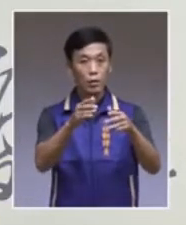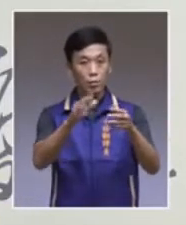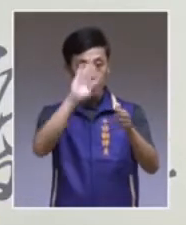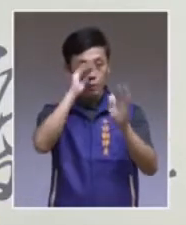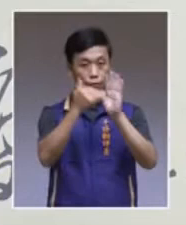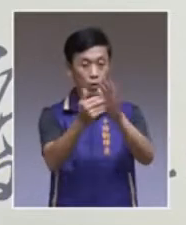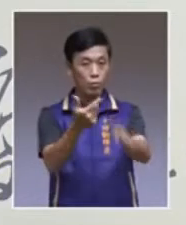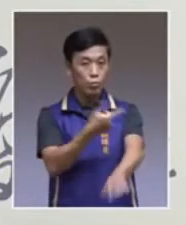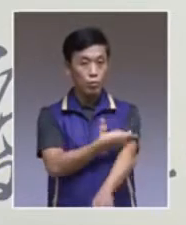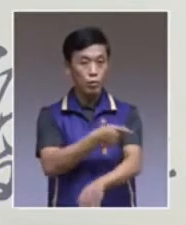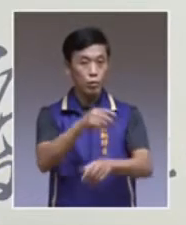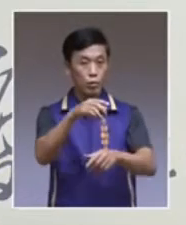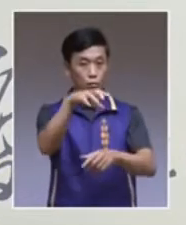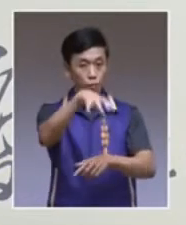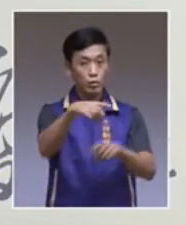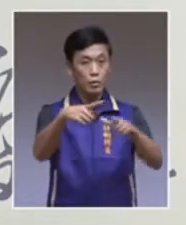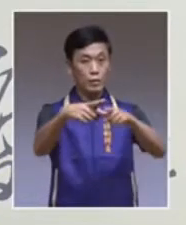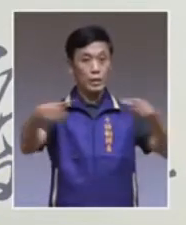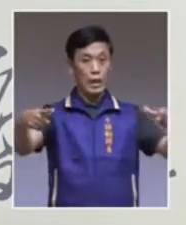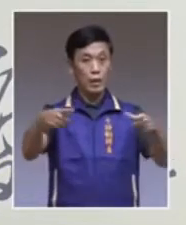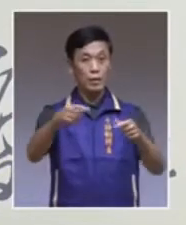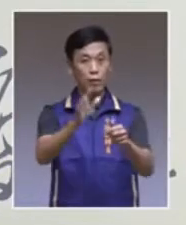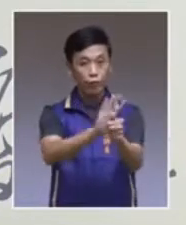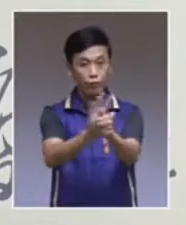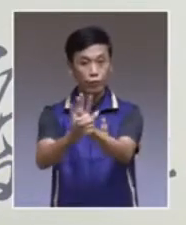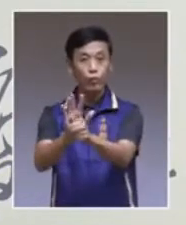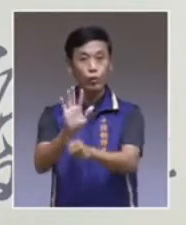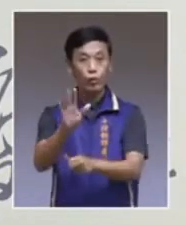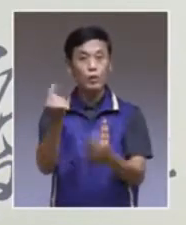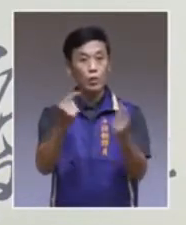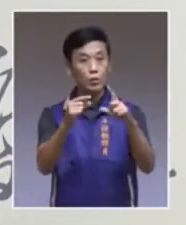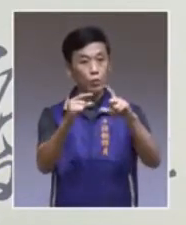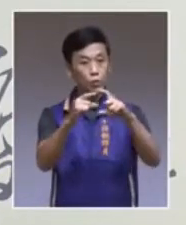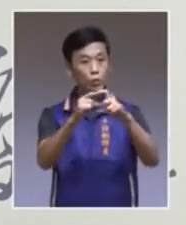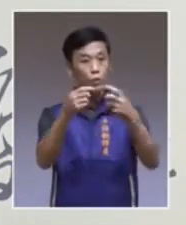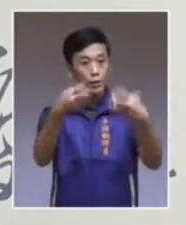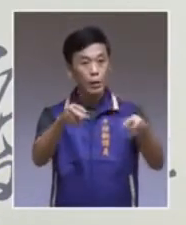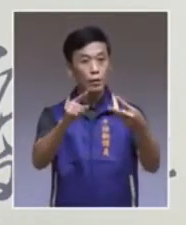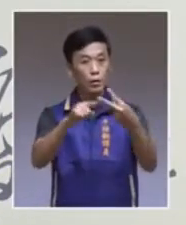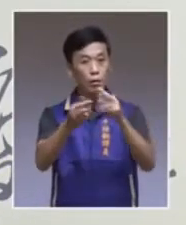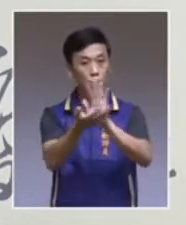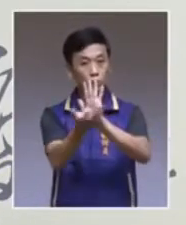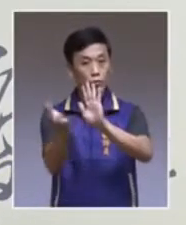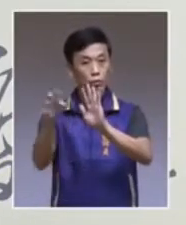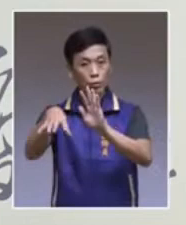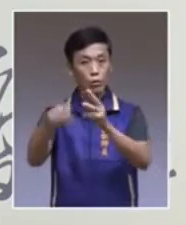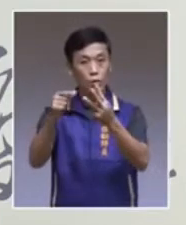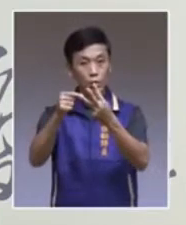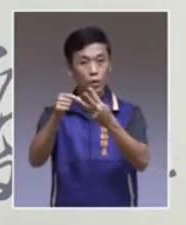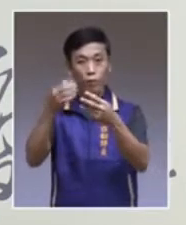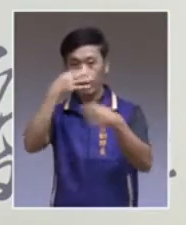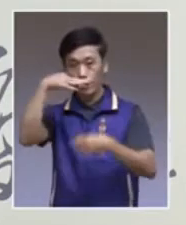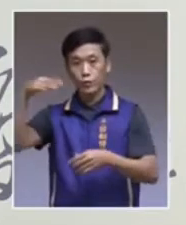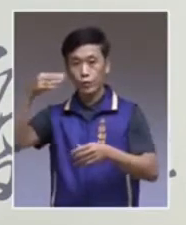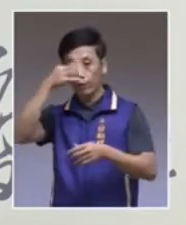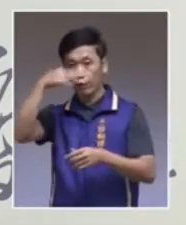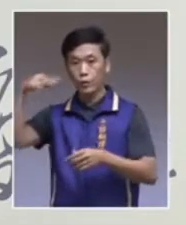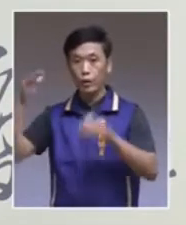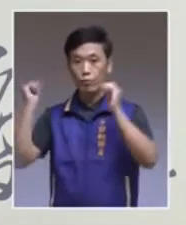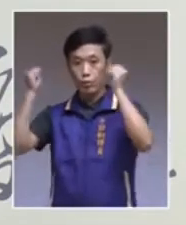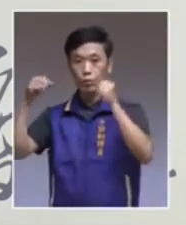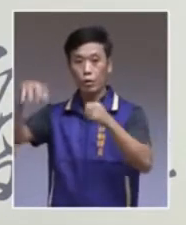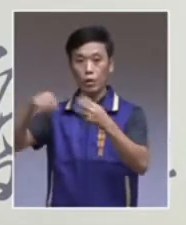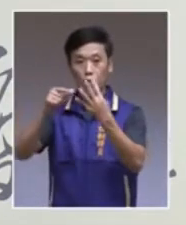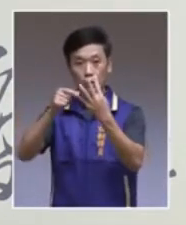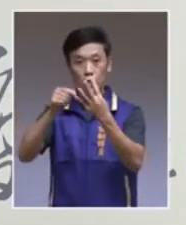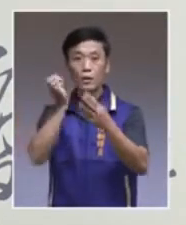站都有服务，好，那我们的大型接种站像巨蛋啊，或者是展览馆，或者是凤山体育场啊，冈山农